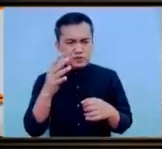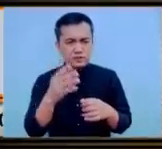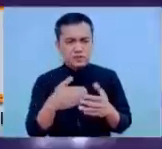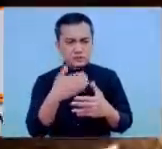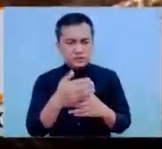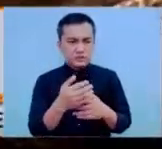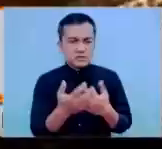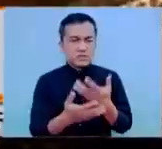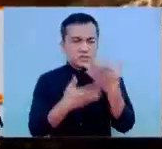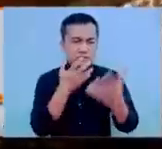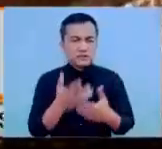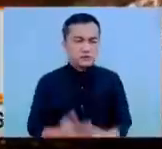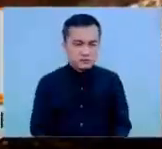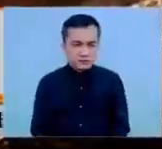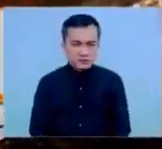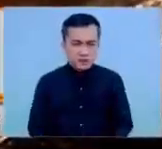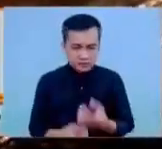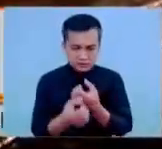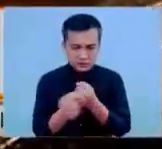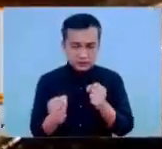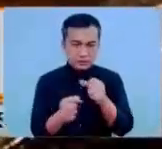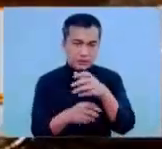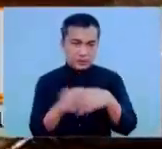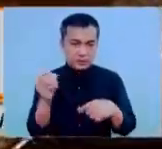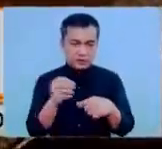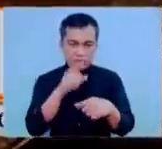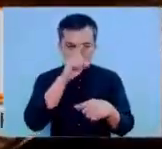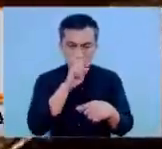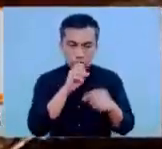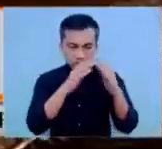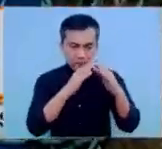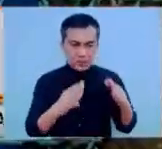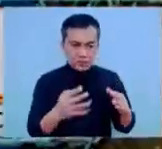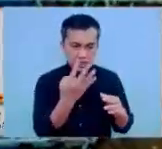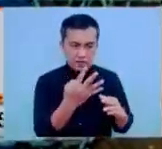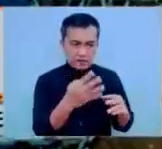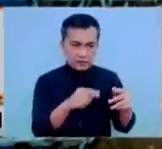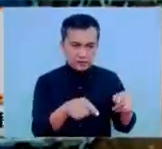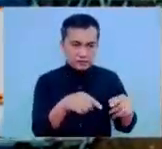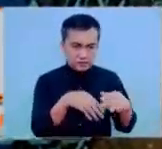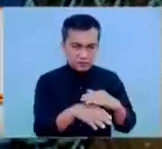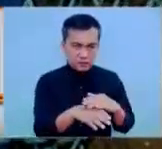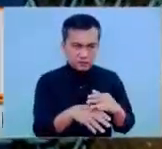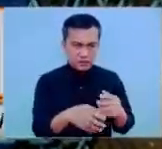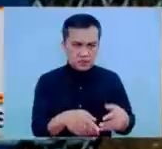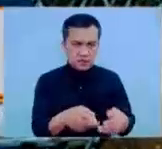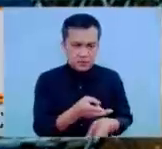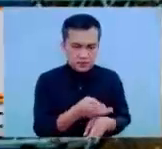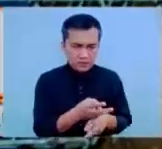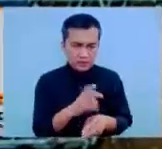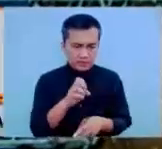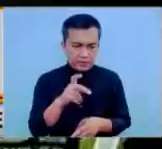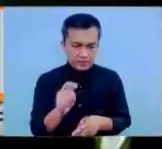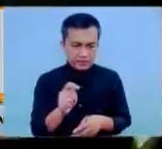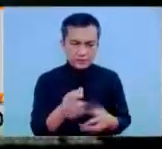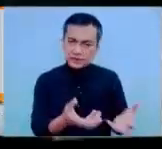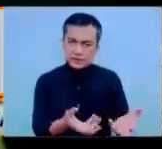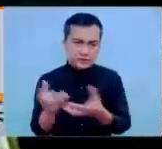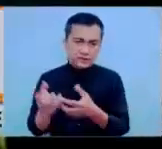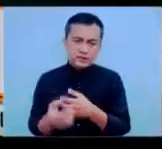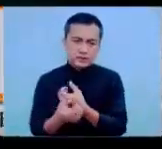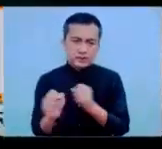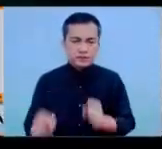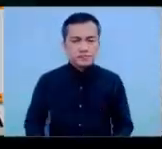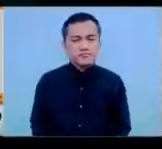labas. Ligtas namang nakalabas ng lumang bahay ang 4 na nakatira rito, pati mga alaga nilang aso na ilikas din. Base